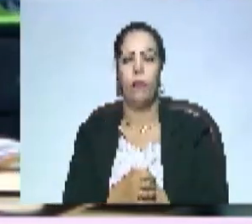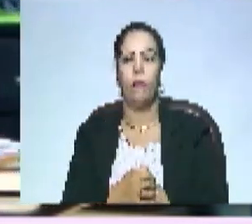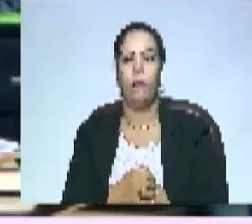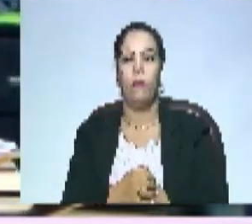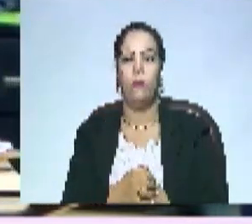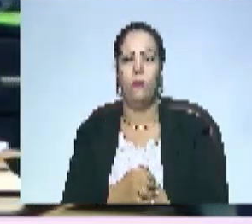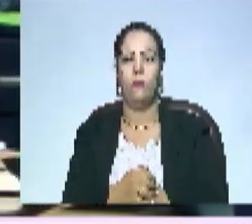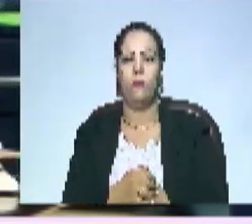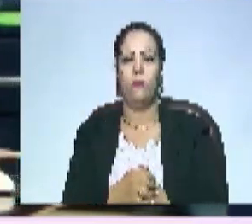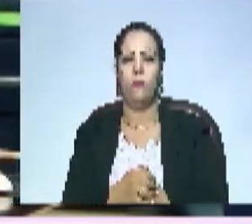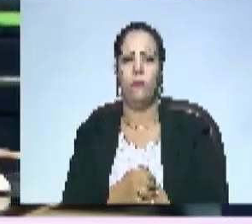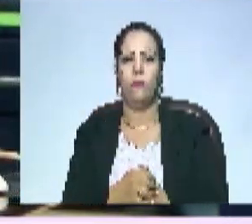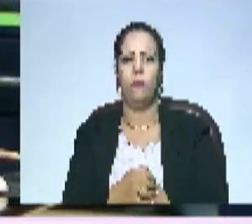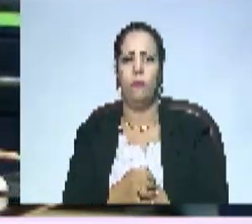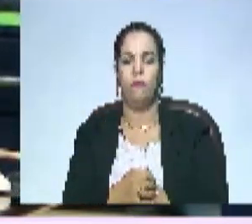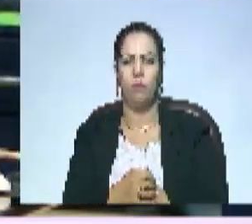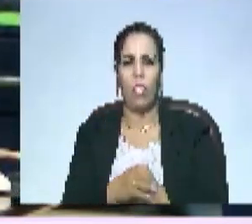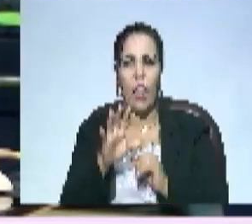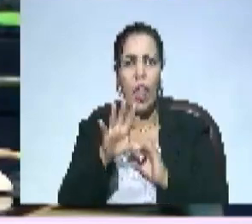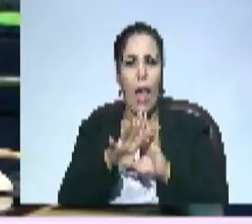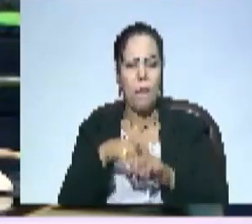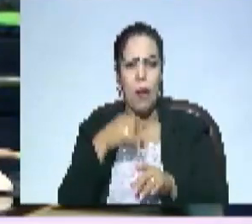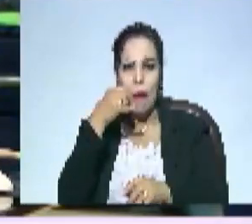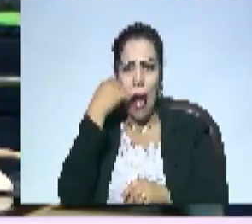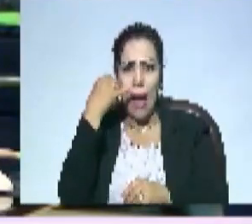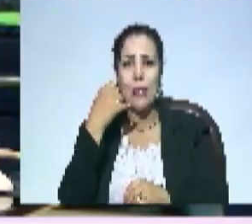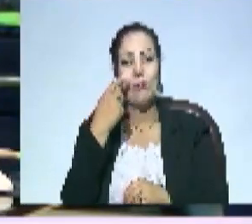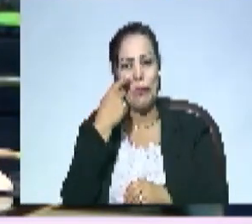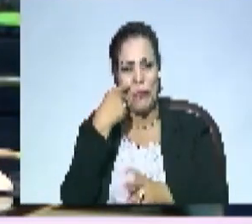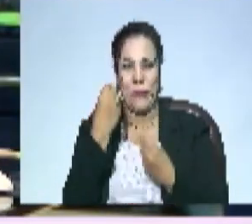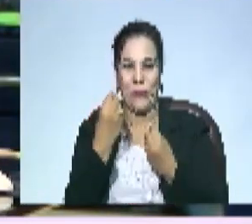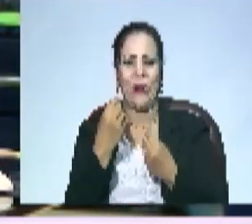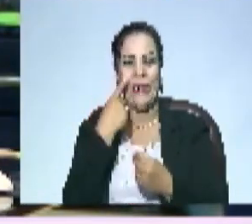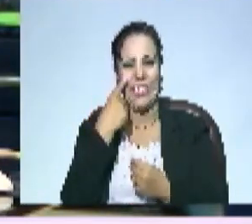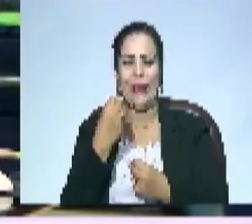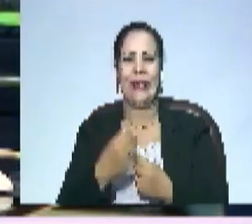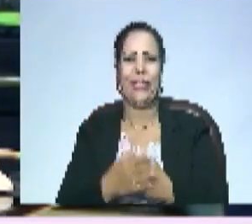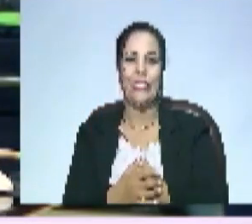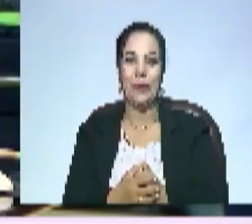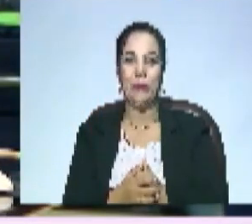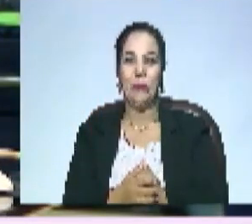بالعسل هتعمله بالعسل هتحط هقوللك نعمل ايه